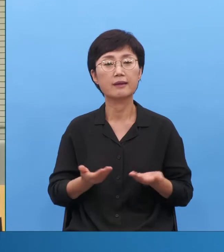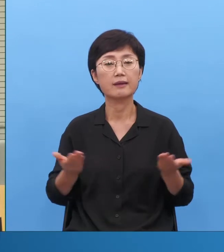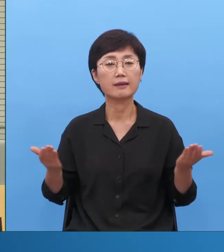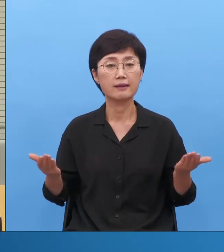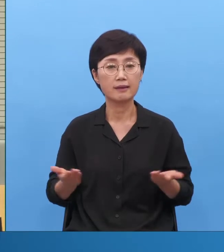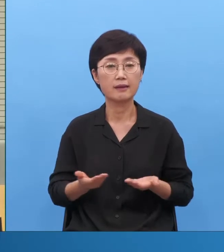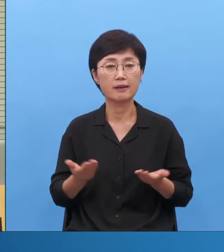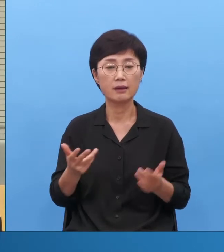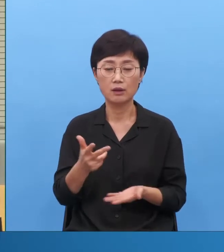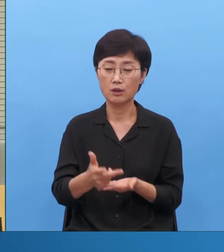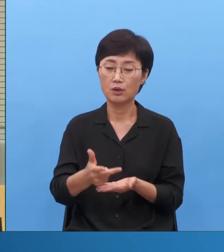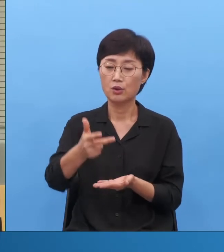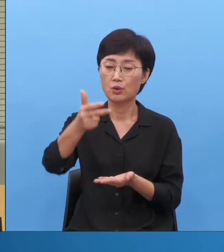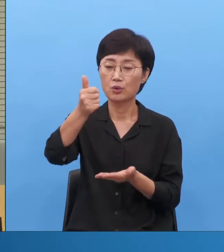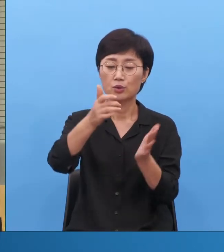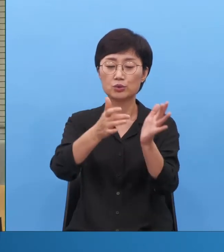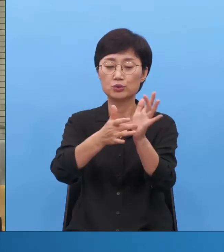보낼세